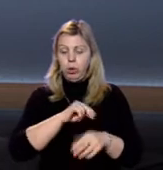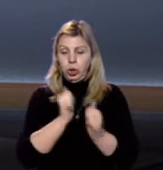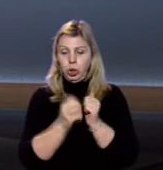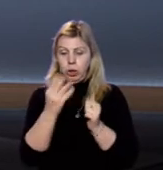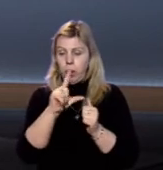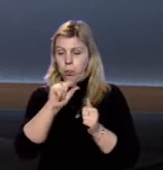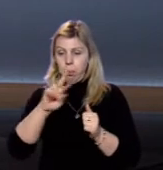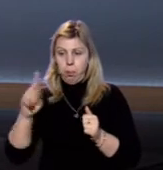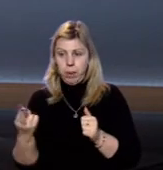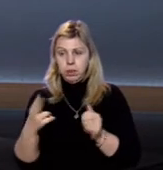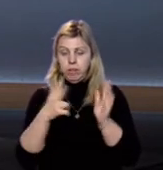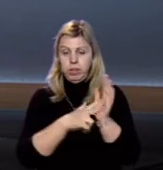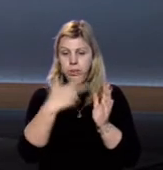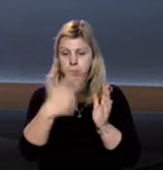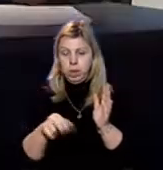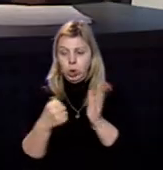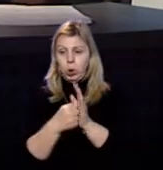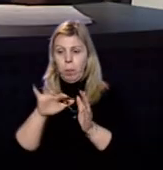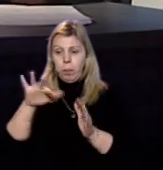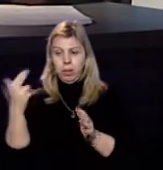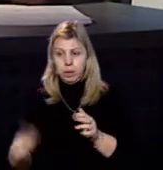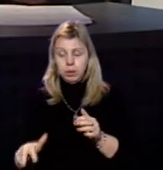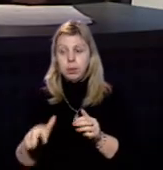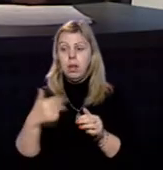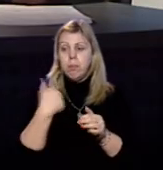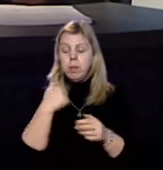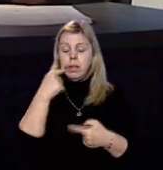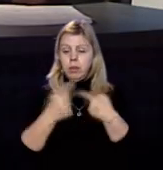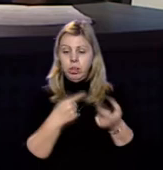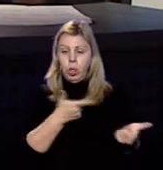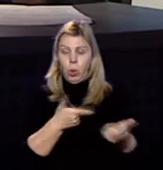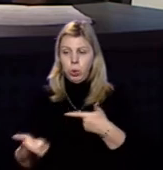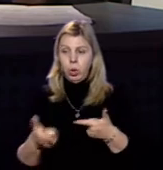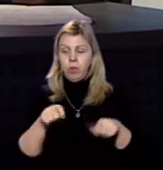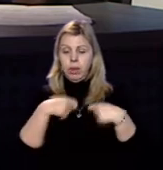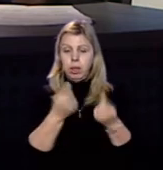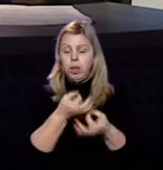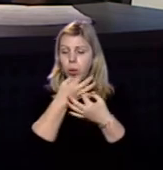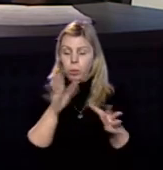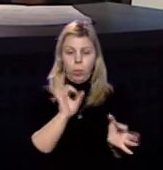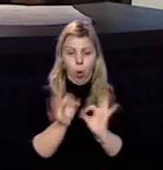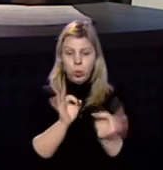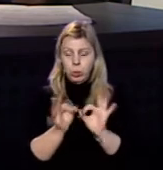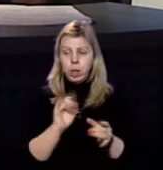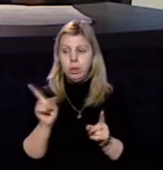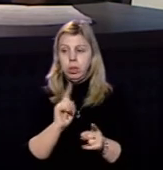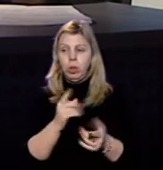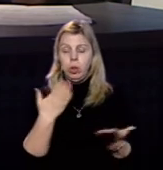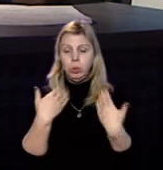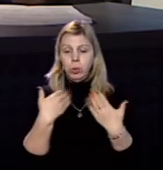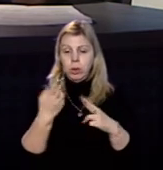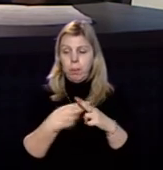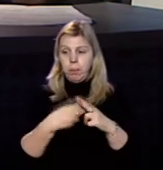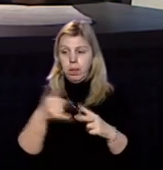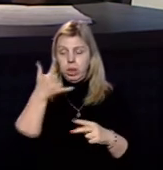щодня з понеділка по п'ятницю з 8:30 до 17:30. Ми завжди готові надати будь-яку консультацію, що стосується пільги